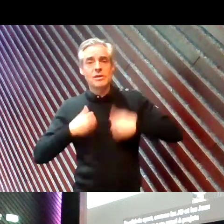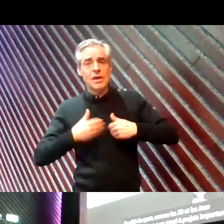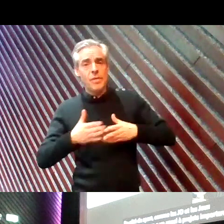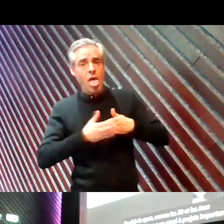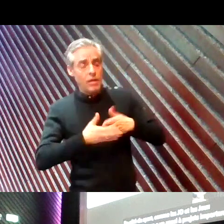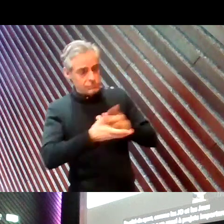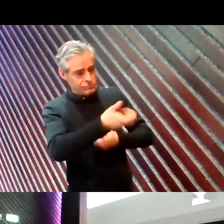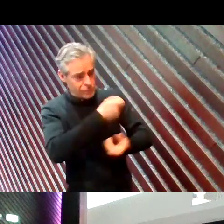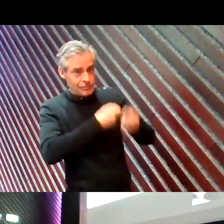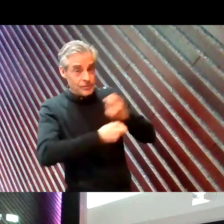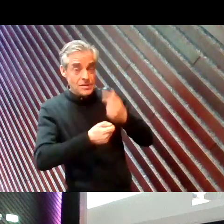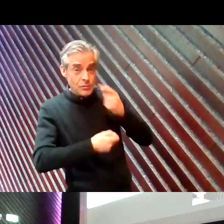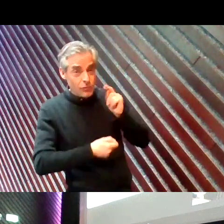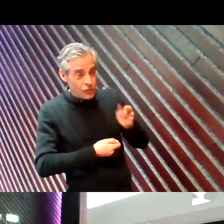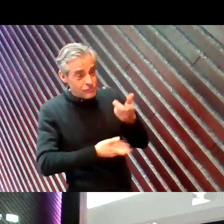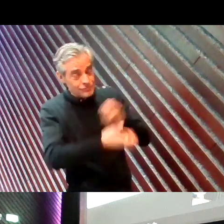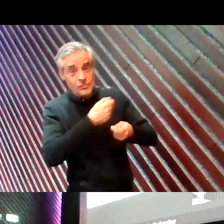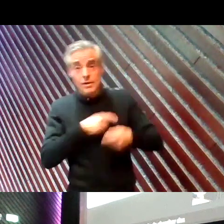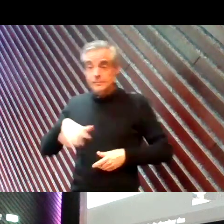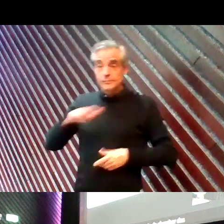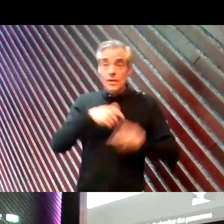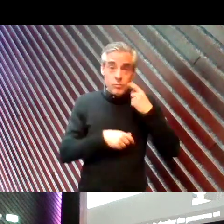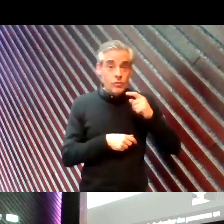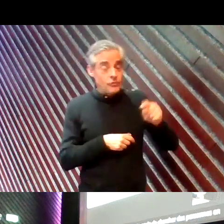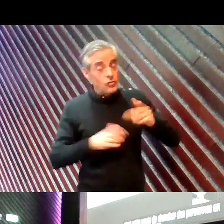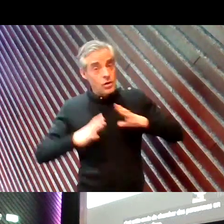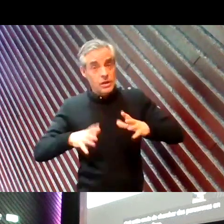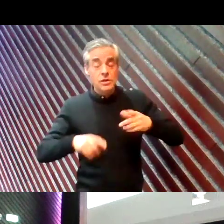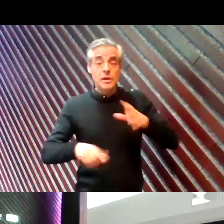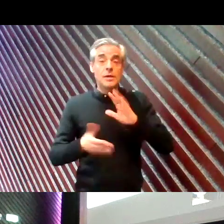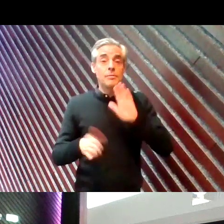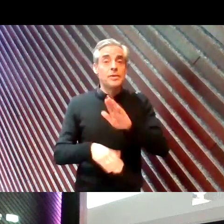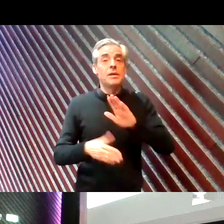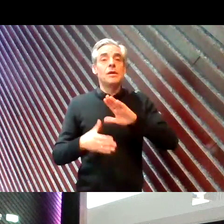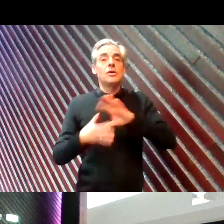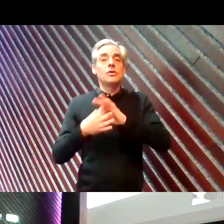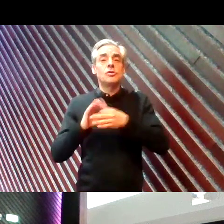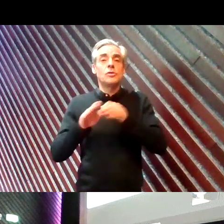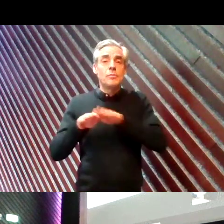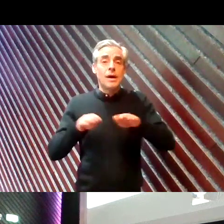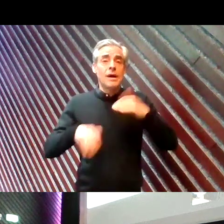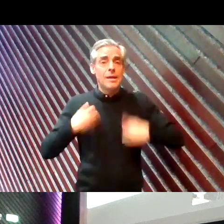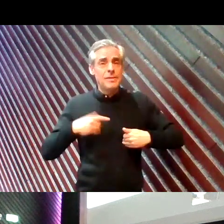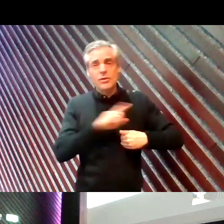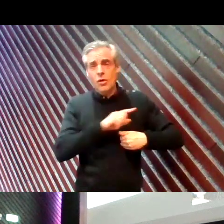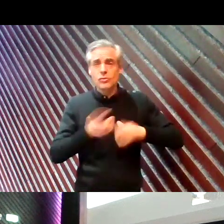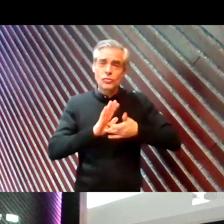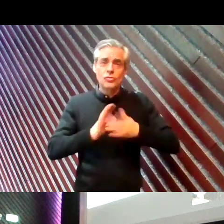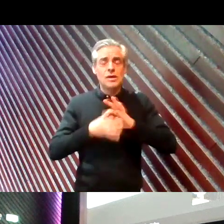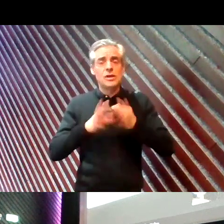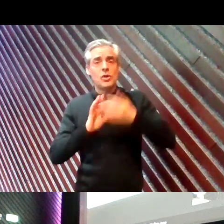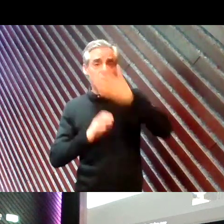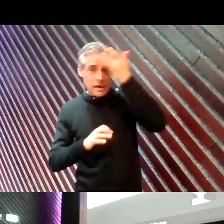d'ambitape, de dire, mais c'est aussi pour vous. Ce n pas pour vous d'être volontaire sur les Jeux Paralympiques, c'est pour vous d'être